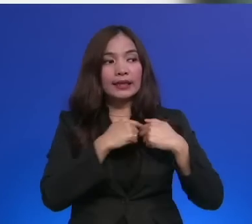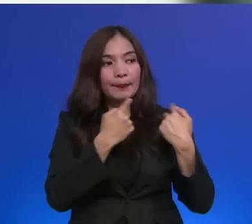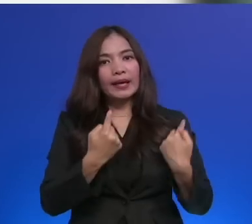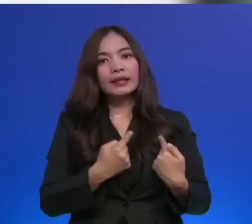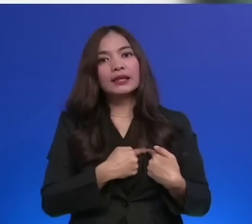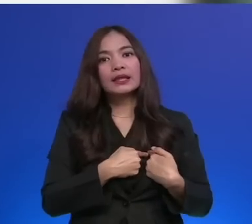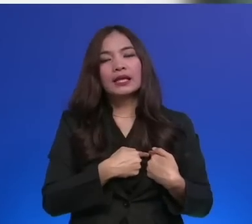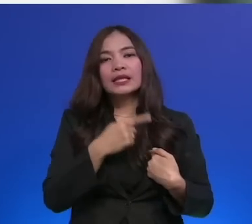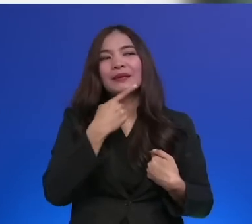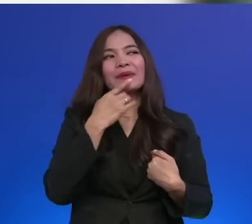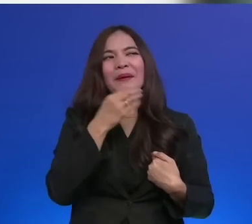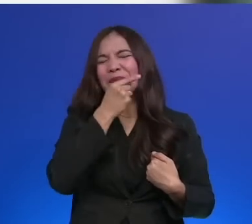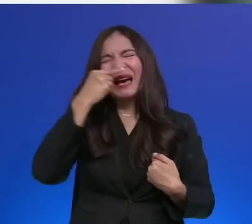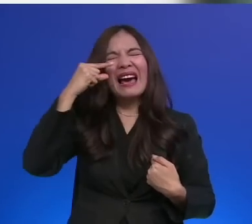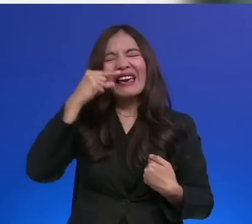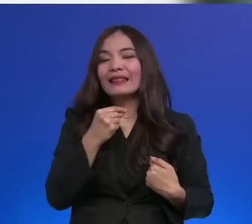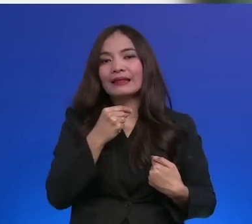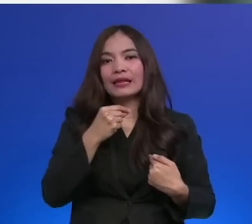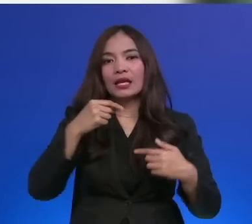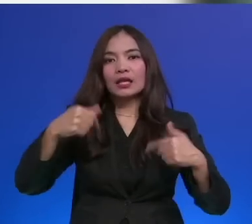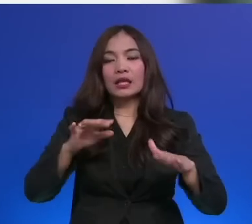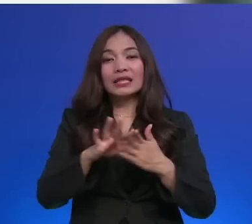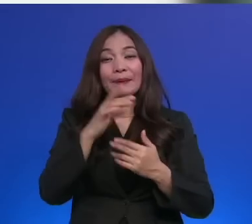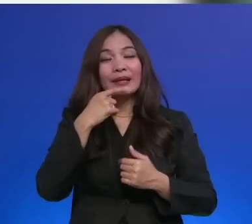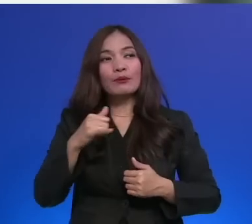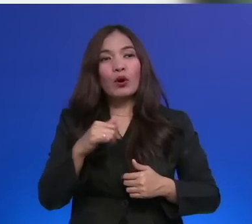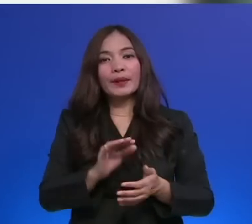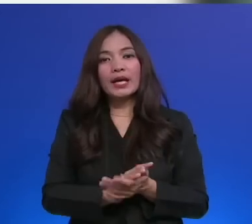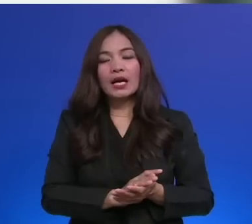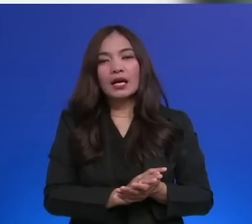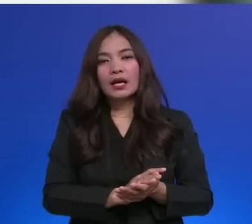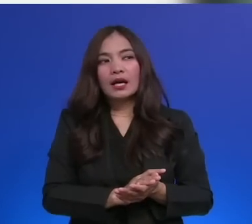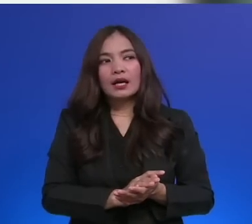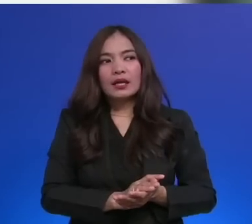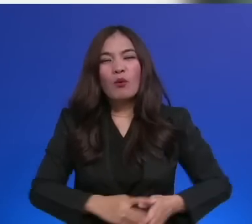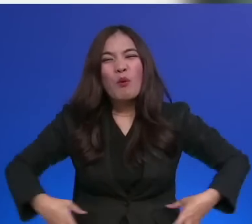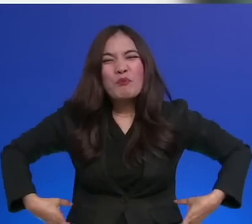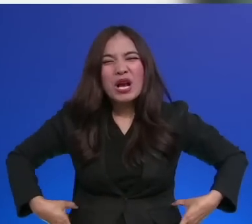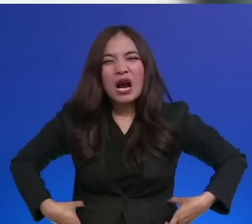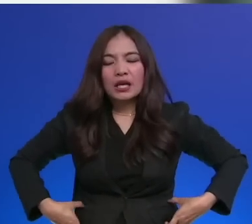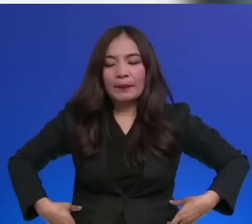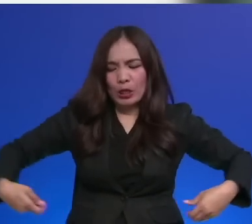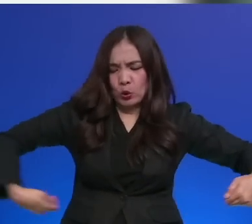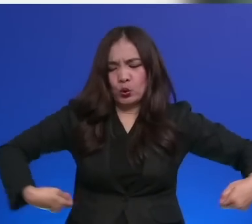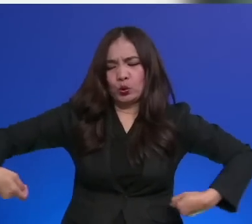buah pinggangku menusuk-nusuk rasanya, aku dungu dan tidak mengerti.